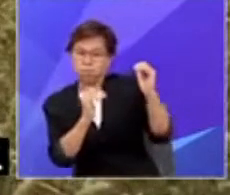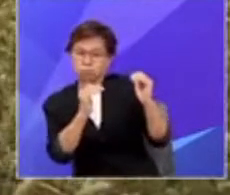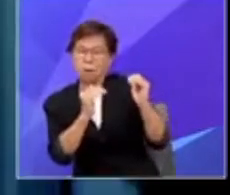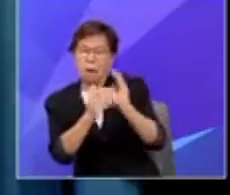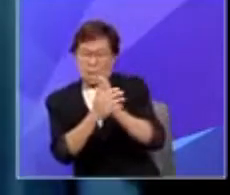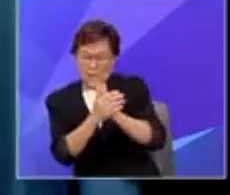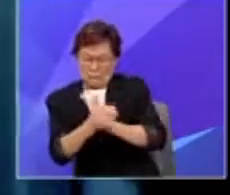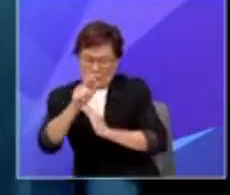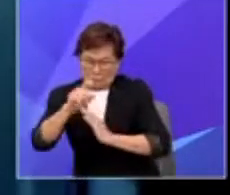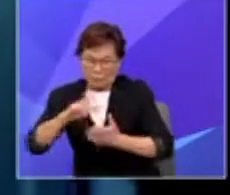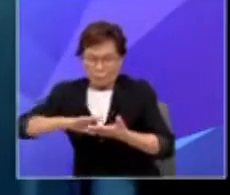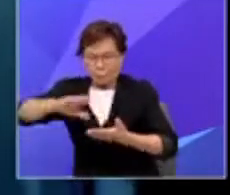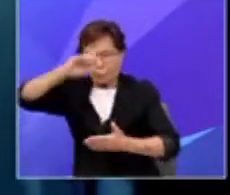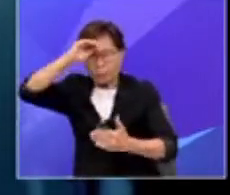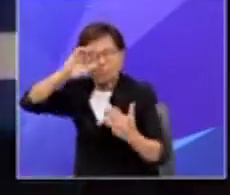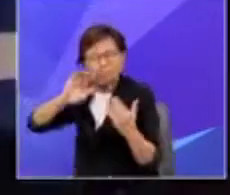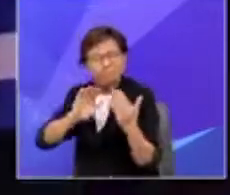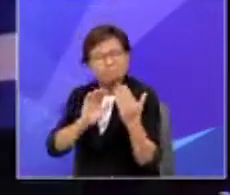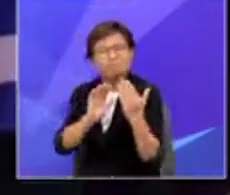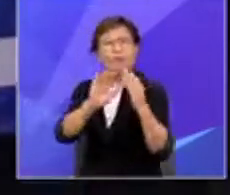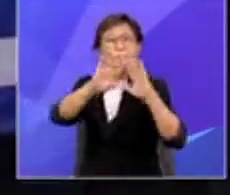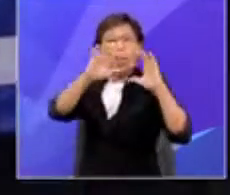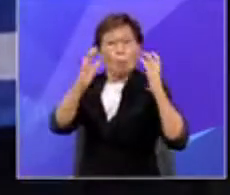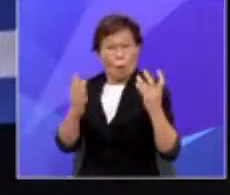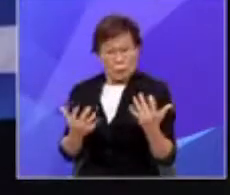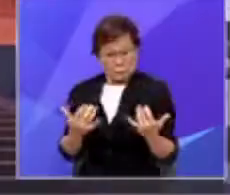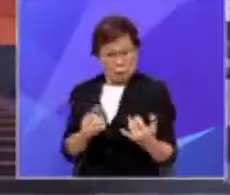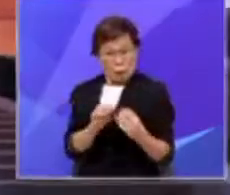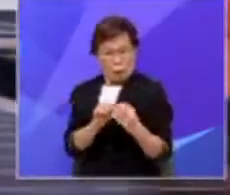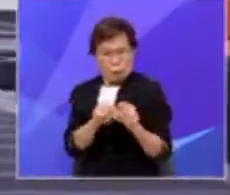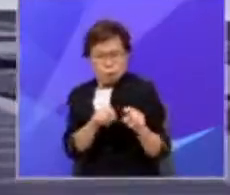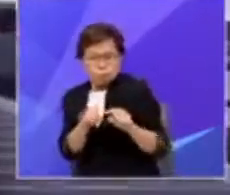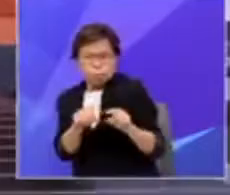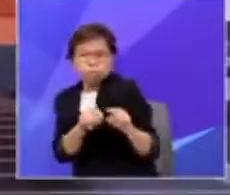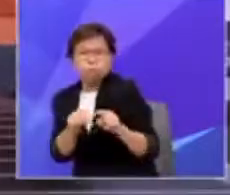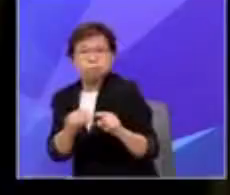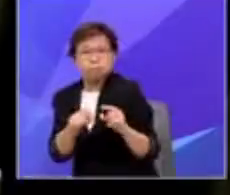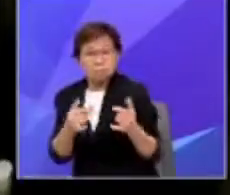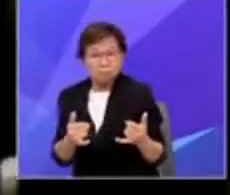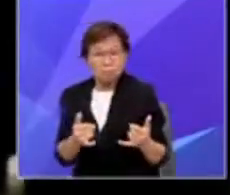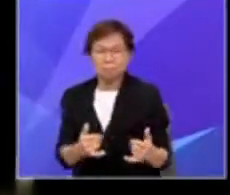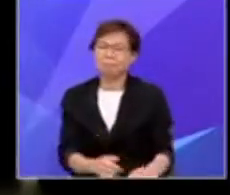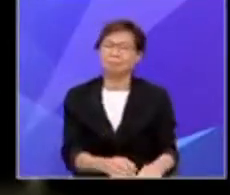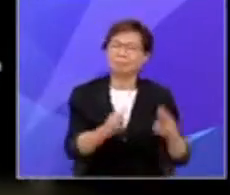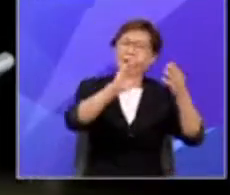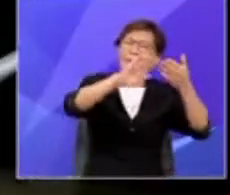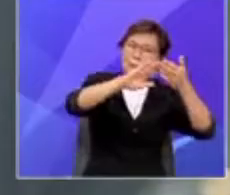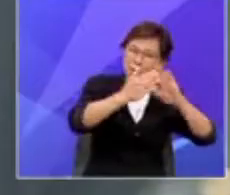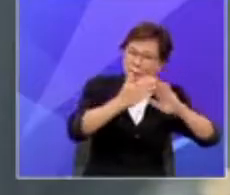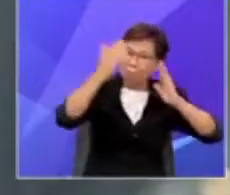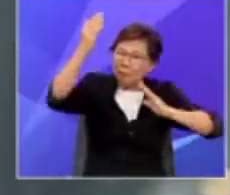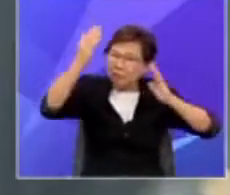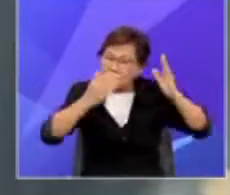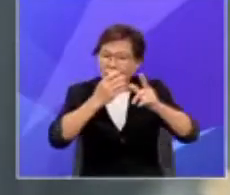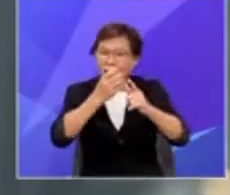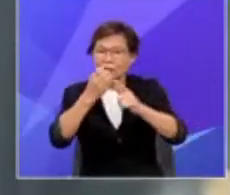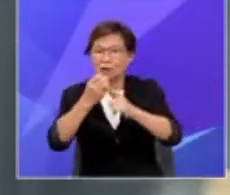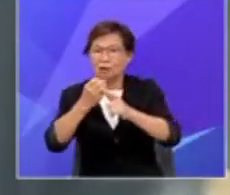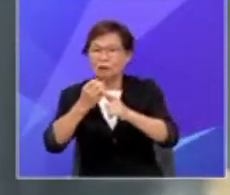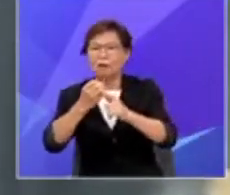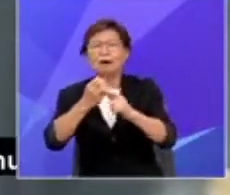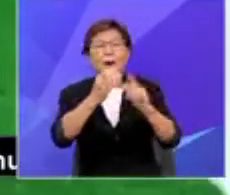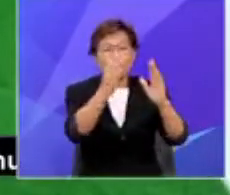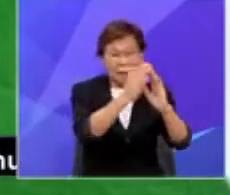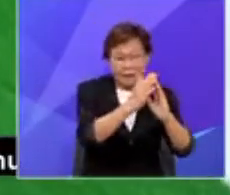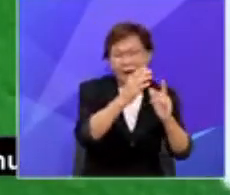perlu dalam mengharungi dunia yang semakin kompetitif baik masyarakat Indonesia atau di